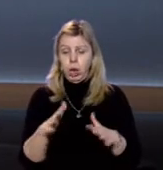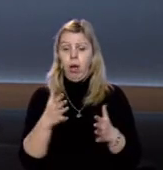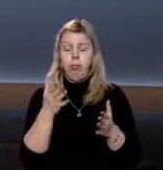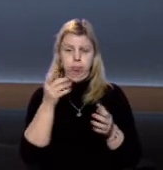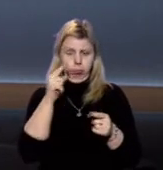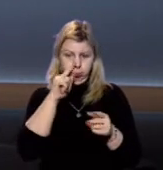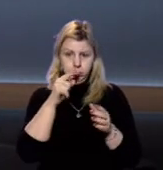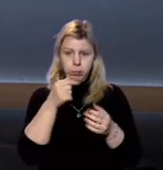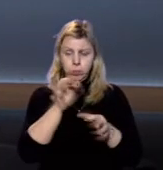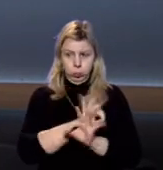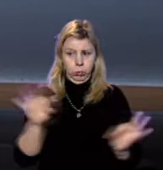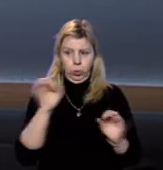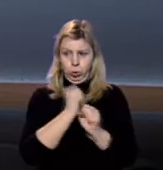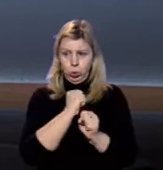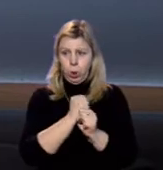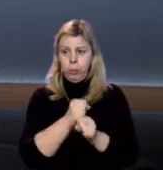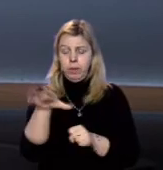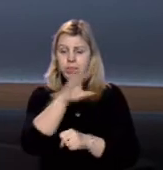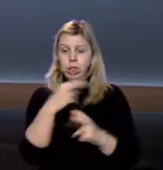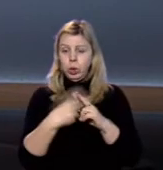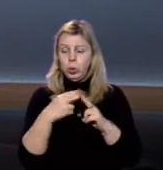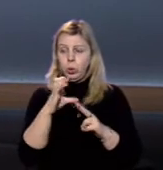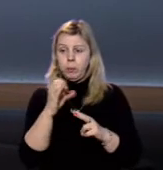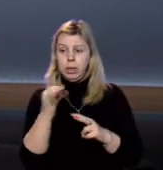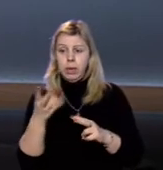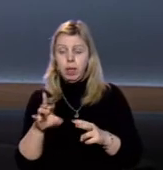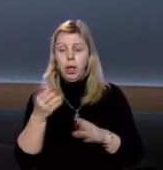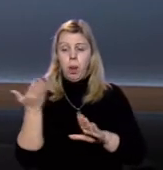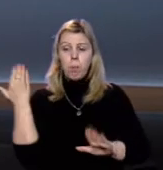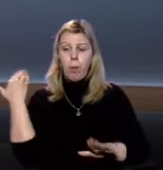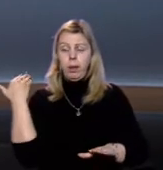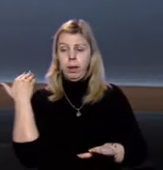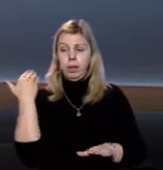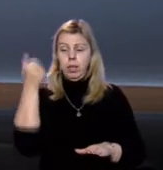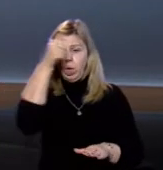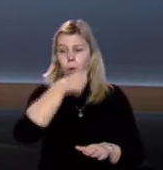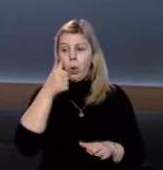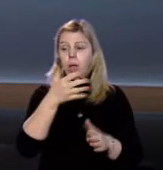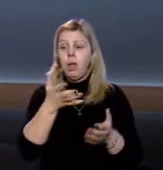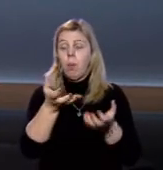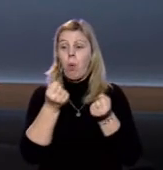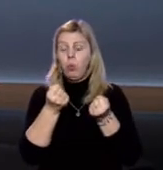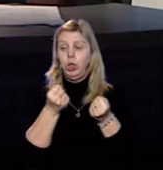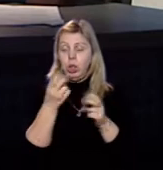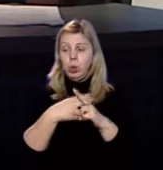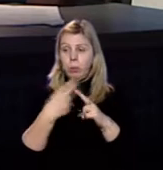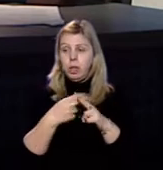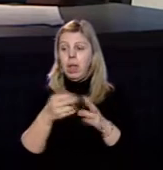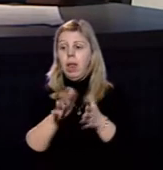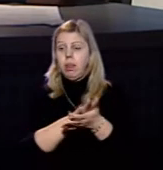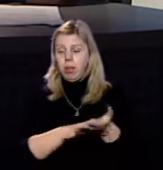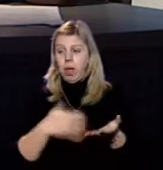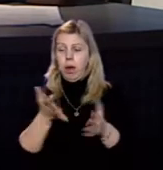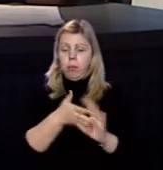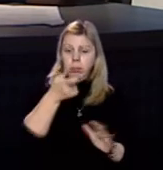досконало зроблений, і всі субсидіанти, які в попередні роки отримали субсидії, надалі вони